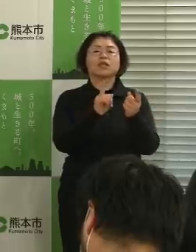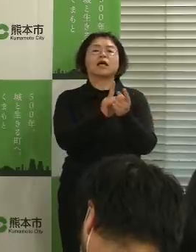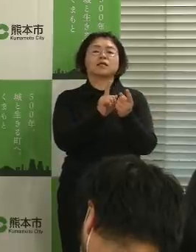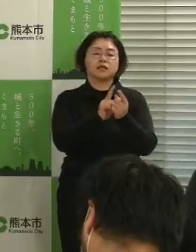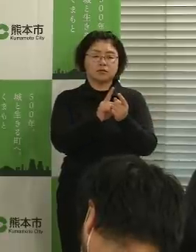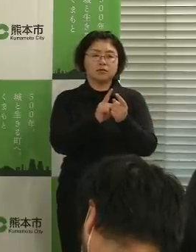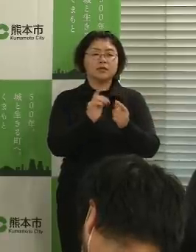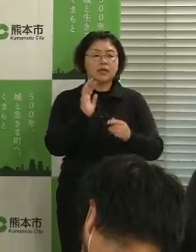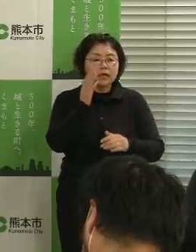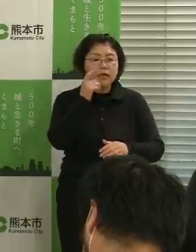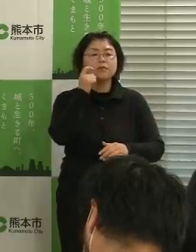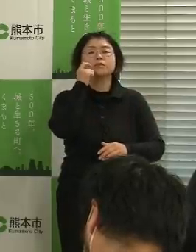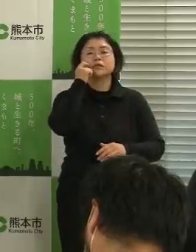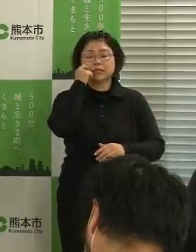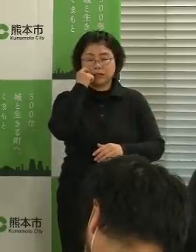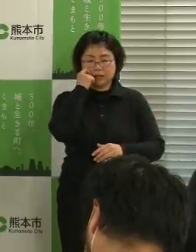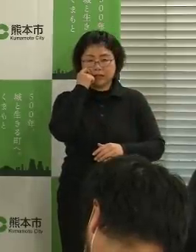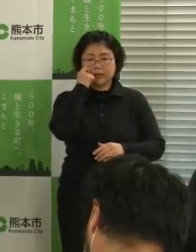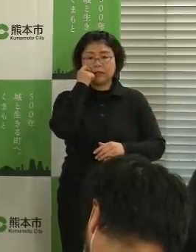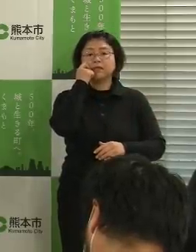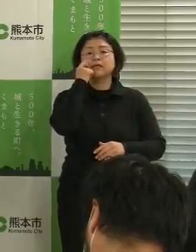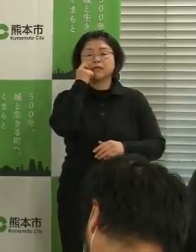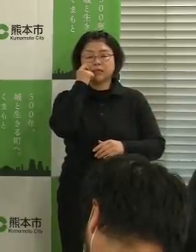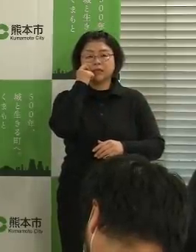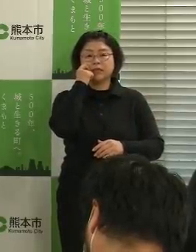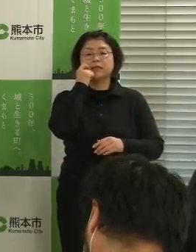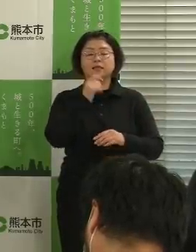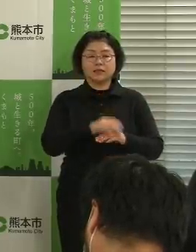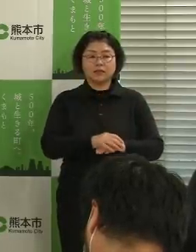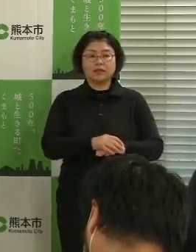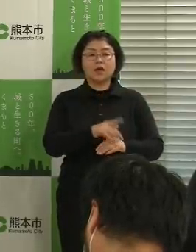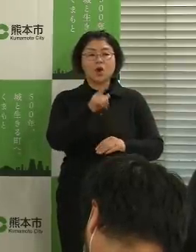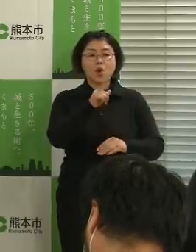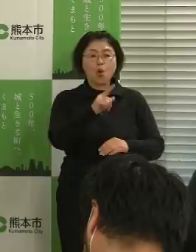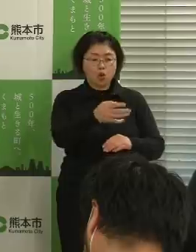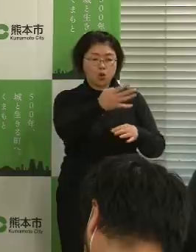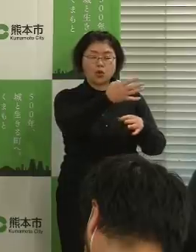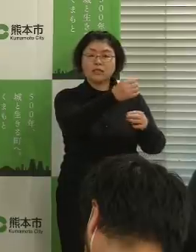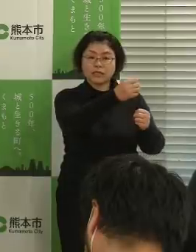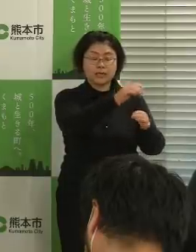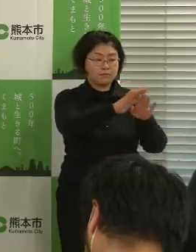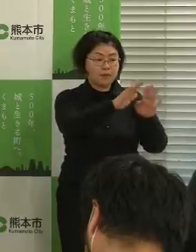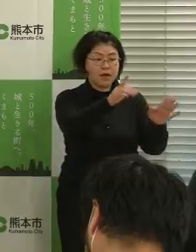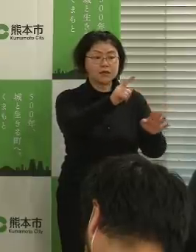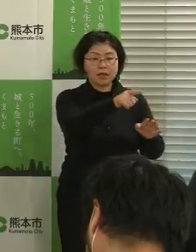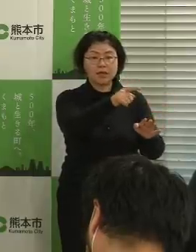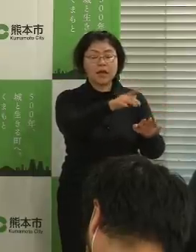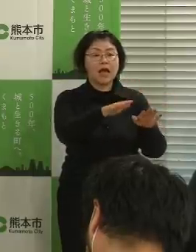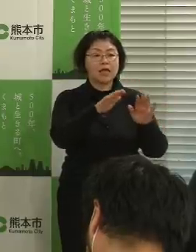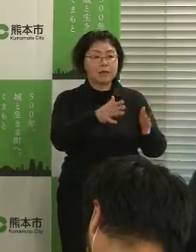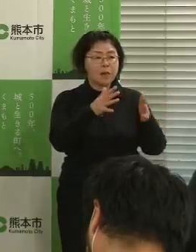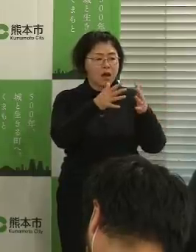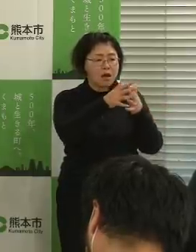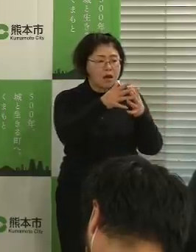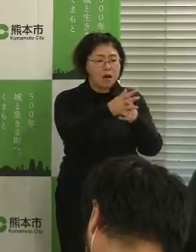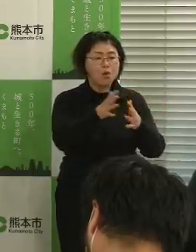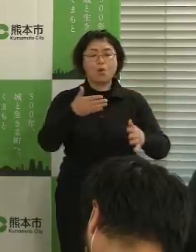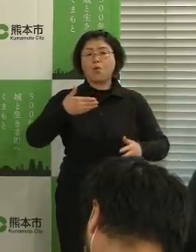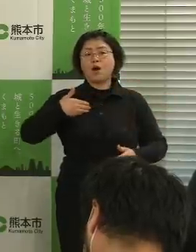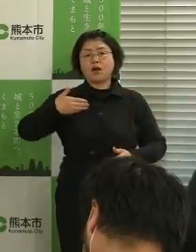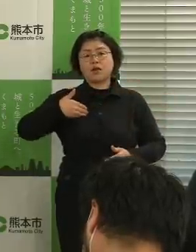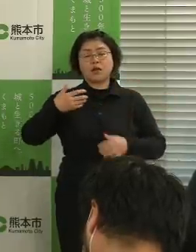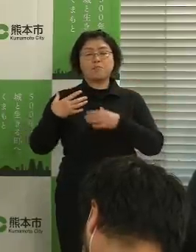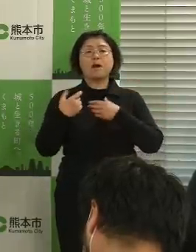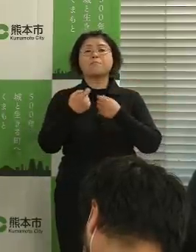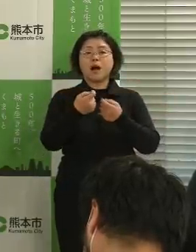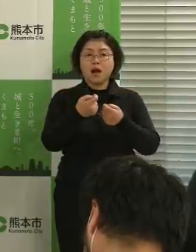しいものになってきます。で、またその時期に確実に収束しているというのが今の段階で見えていない状況であれ